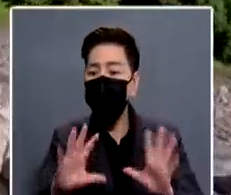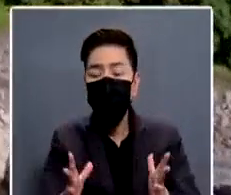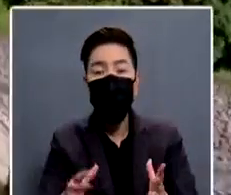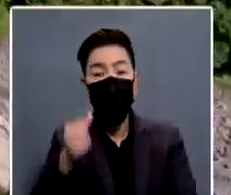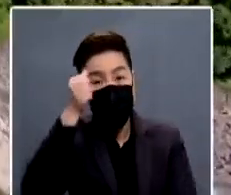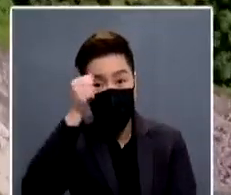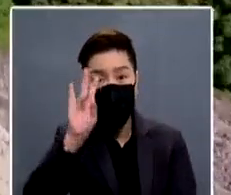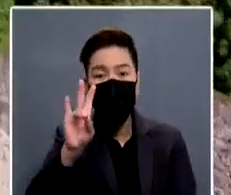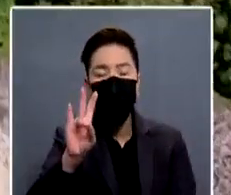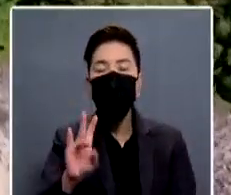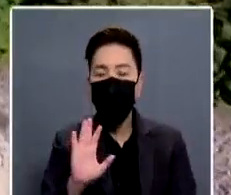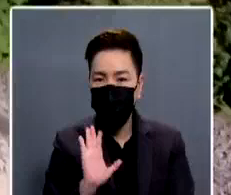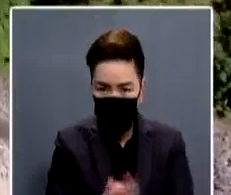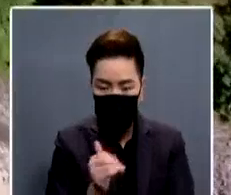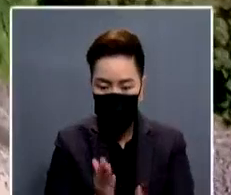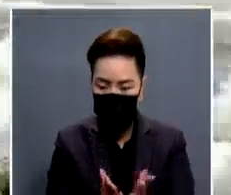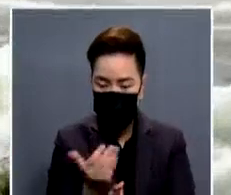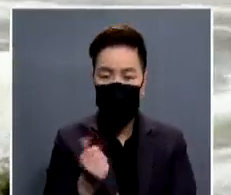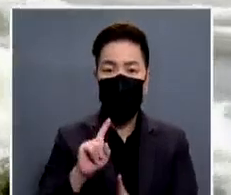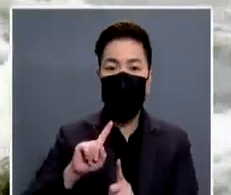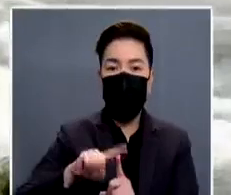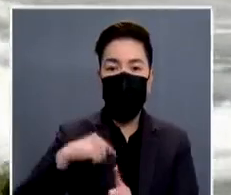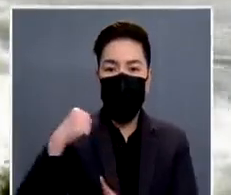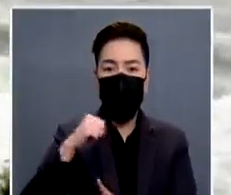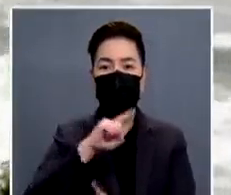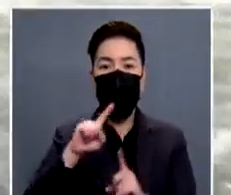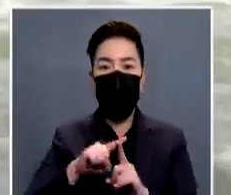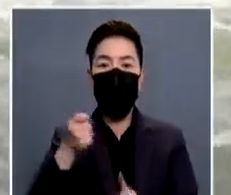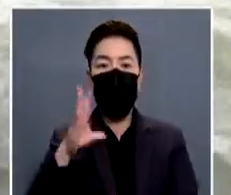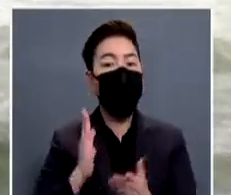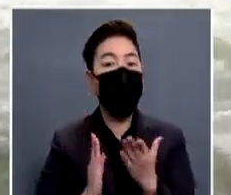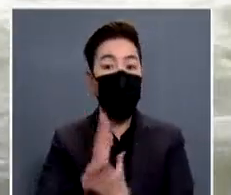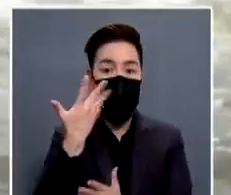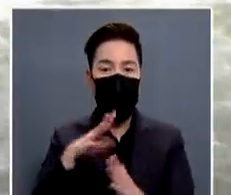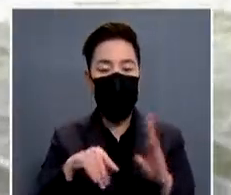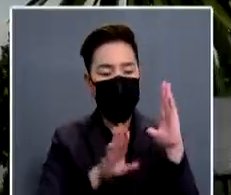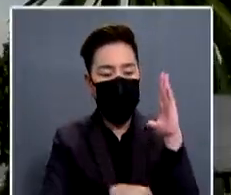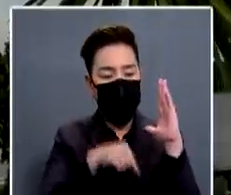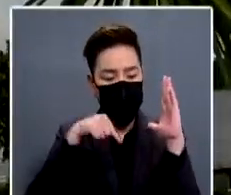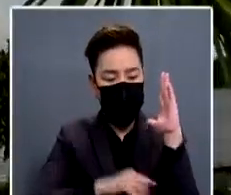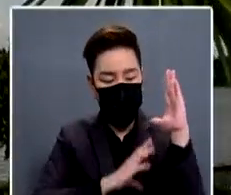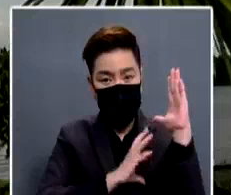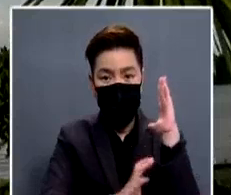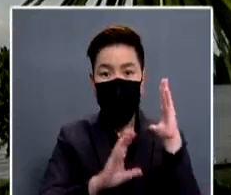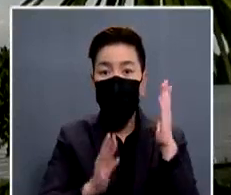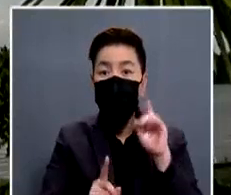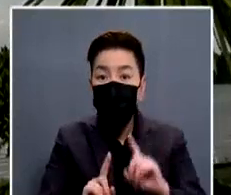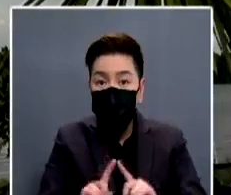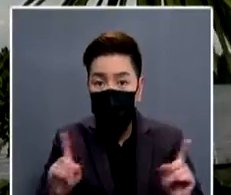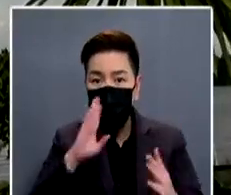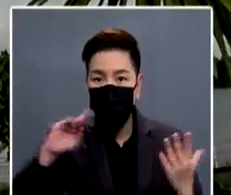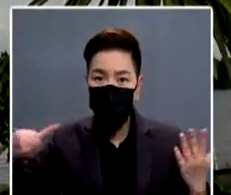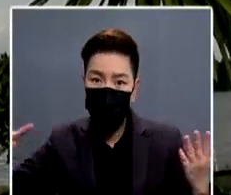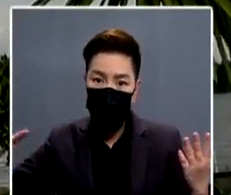จะดีขึ้นซึ่งหลัง15ตุลาคมเป็นต้นไปพายุก็จะลงใต้ยกเว้นแต่ว่าอย่างที่บอกนะมีพายุลูกใหม่เข้ามา